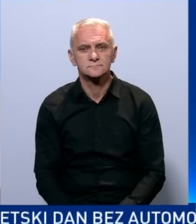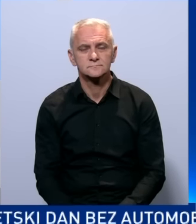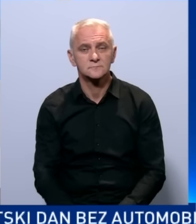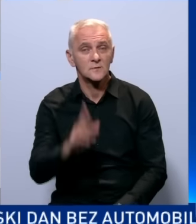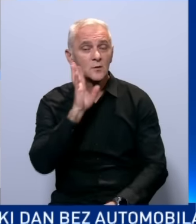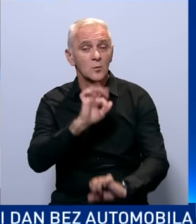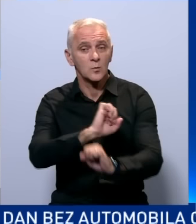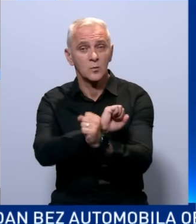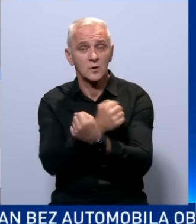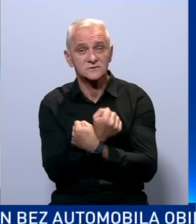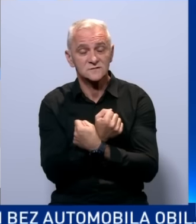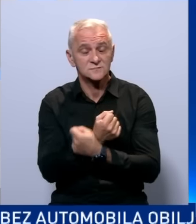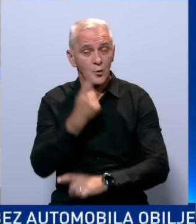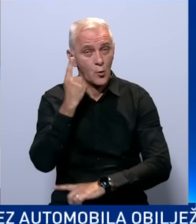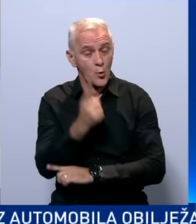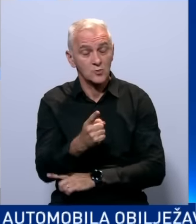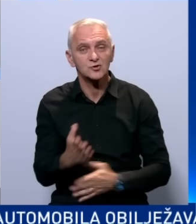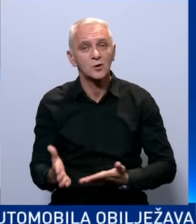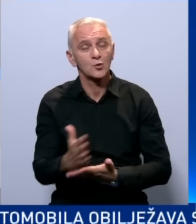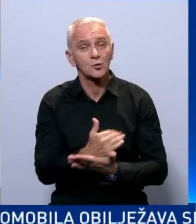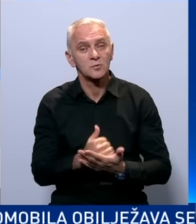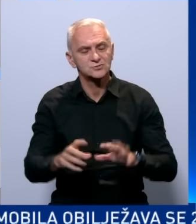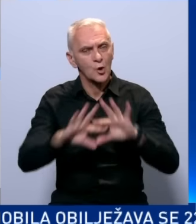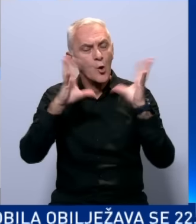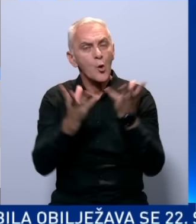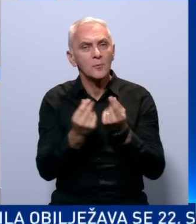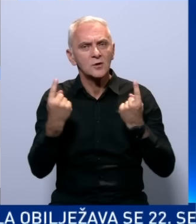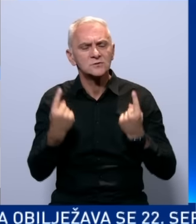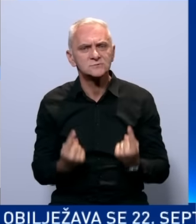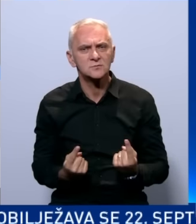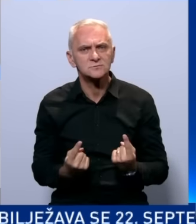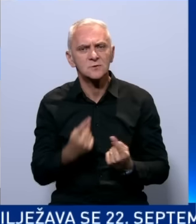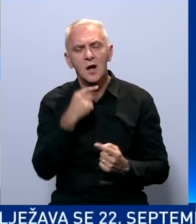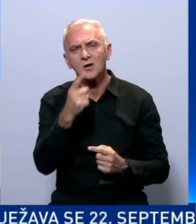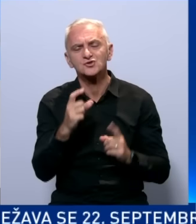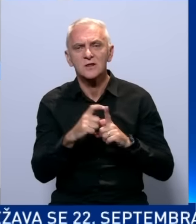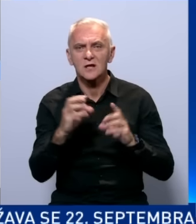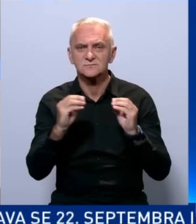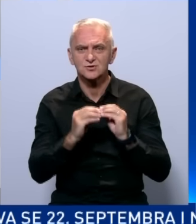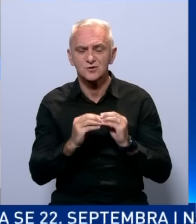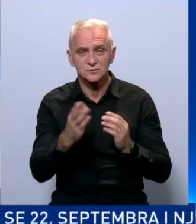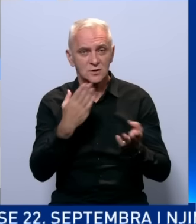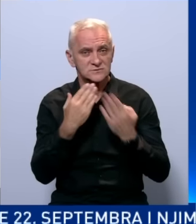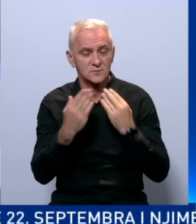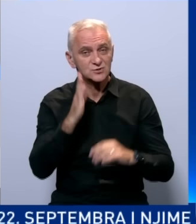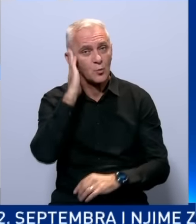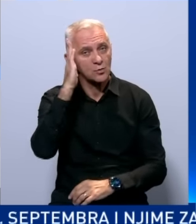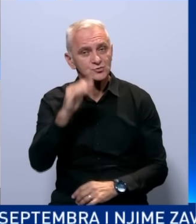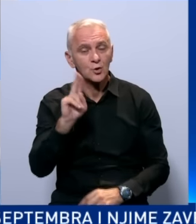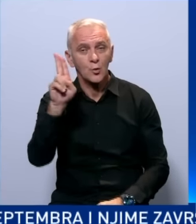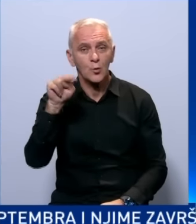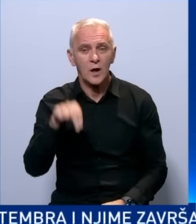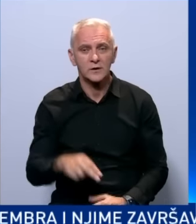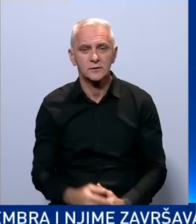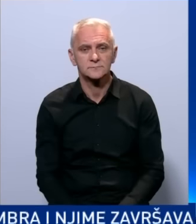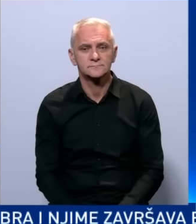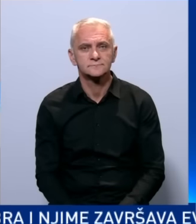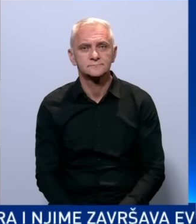Bosna i Hercegovina odlučna da doprinese globalnoj stabilnosti, poručio Denis Bećirović na samitu budućnosti Ujedinjenim